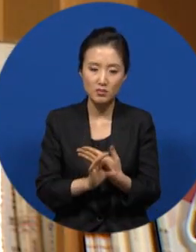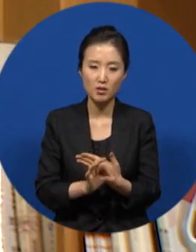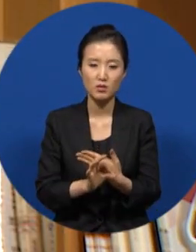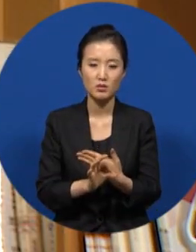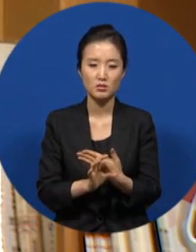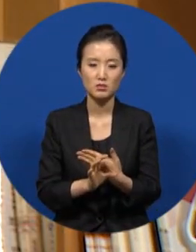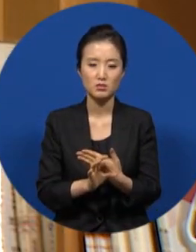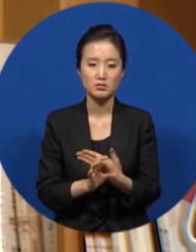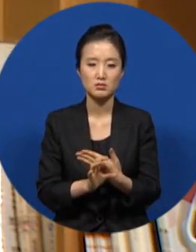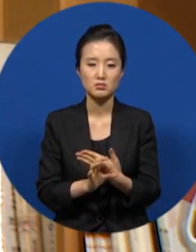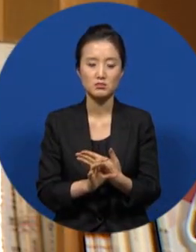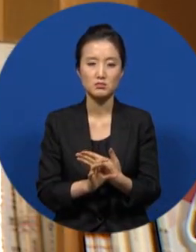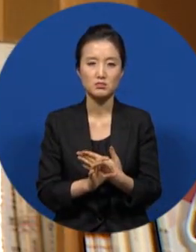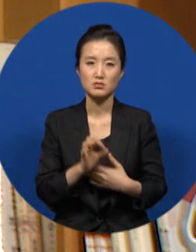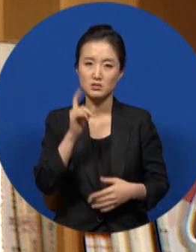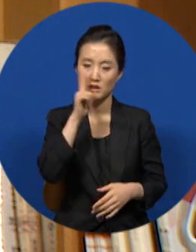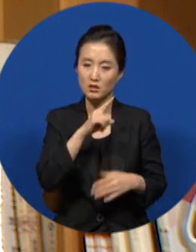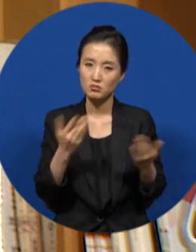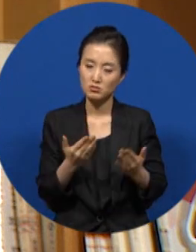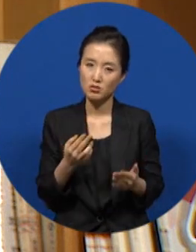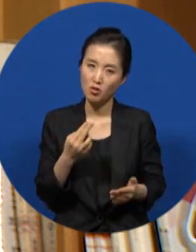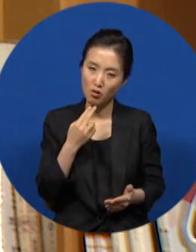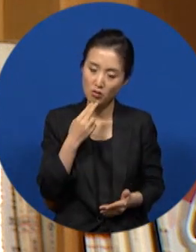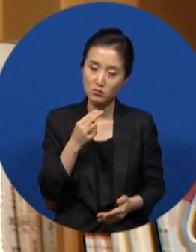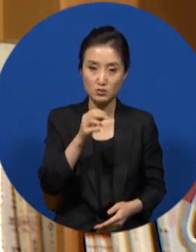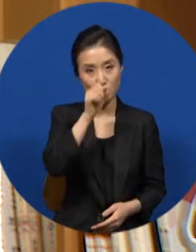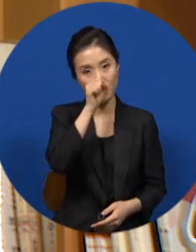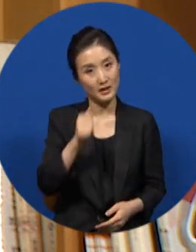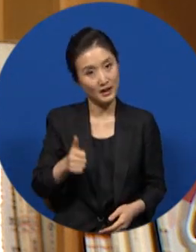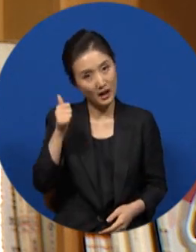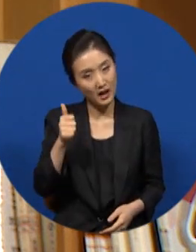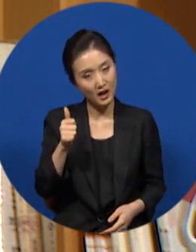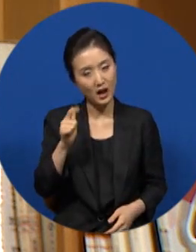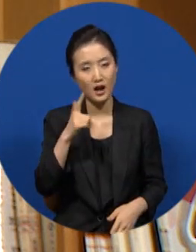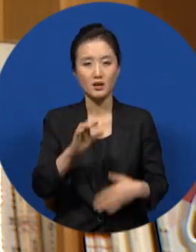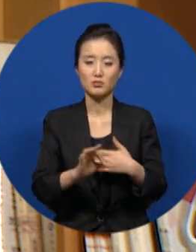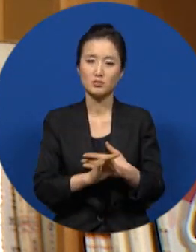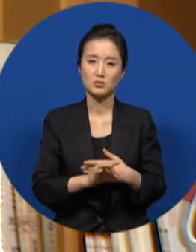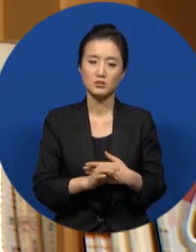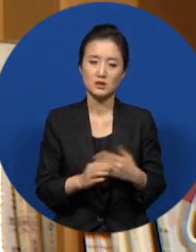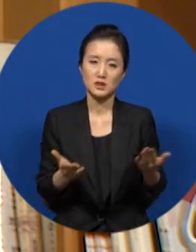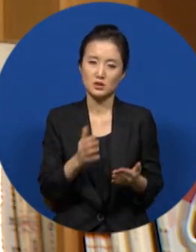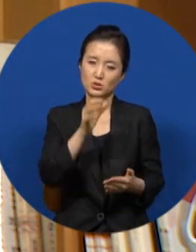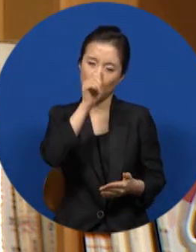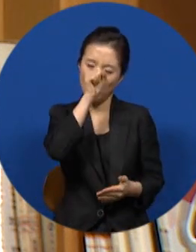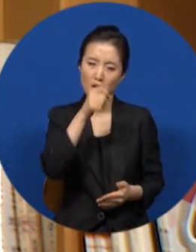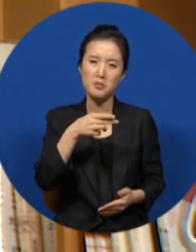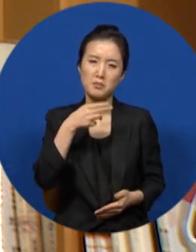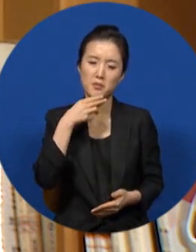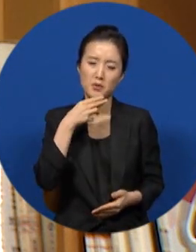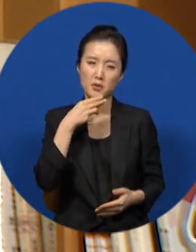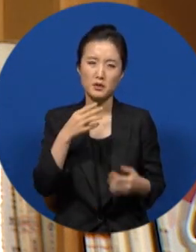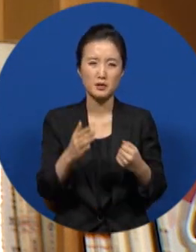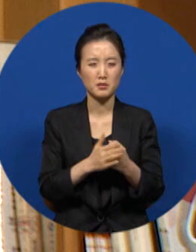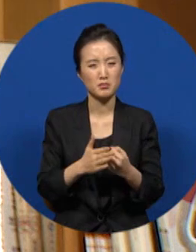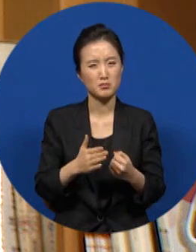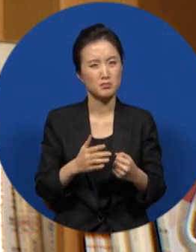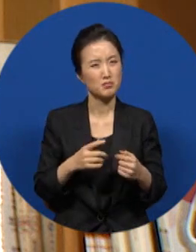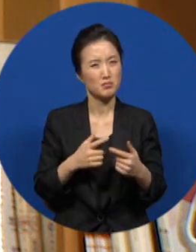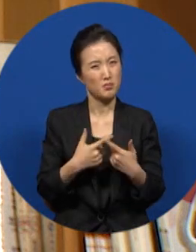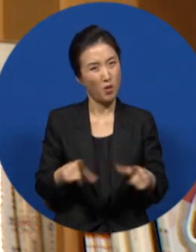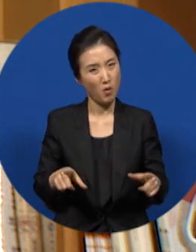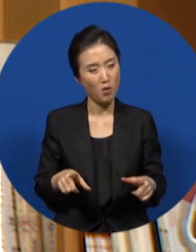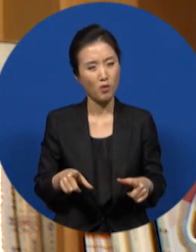큰 일이 없어서 뭐 나쁜 일이 없어서 좋았는가 싶기도 하고 또 좋은 일이 없었으니까 뭐 또 나쁜 건가 이렇게 생각도 듭니다, 그죠? 그래서